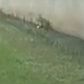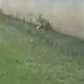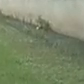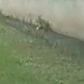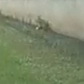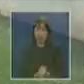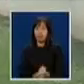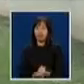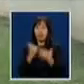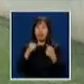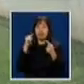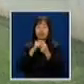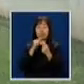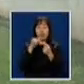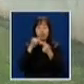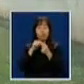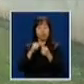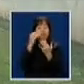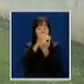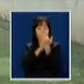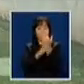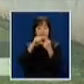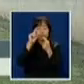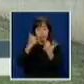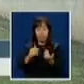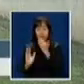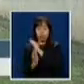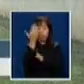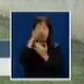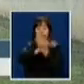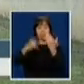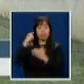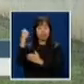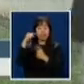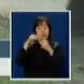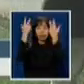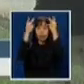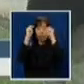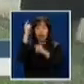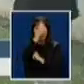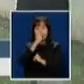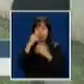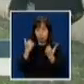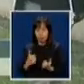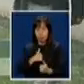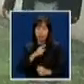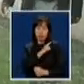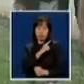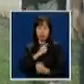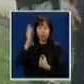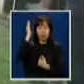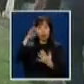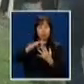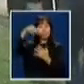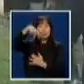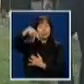สวัสดีครับรายการเชื่อมั่นประเทศไทยกับนายกอภิสิทธิ์วันนี้ผมกฤษณะอระไลมาทำหน้าที่เป็นพิธีกรรับเชิญนะครับแหม